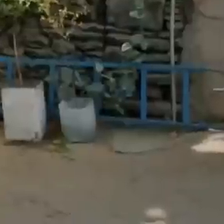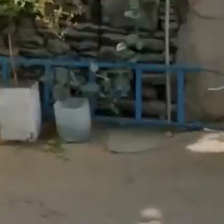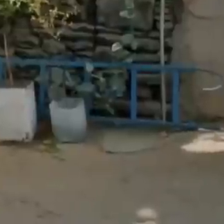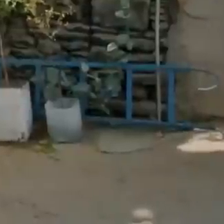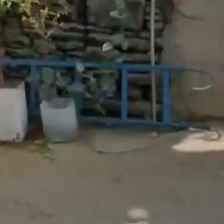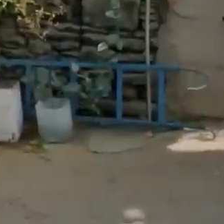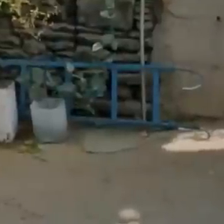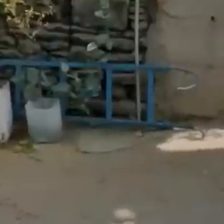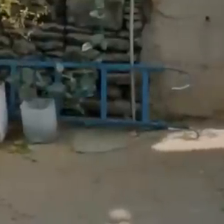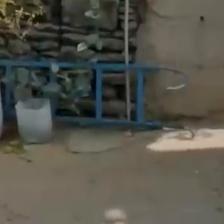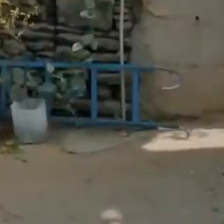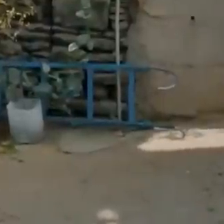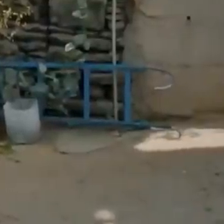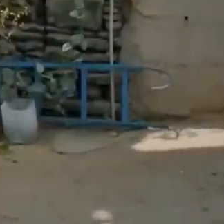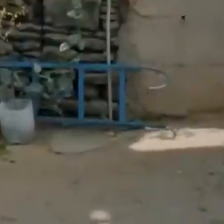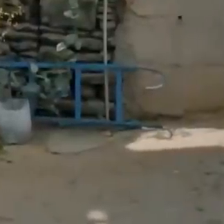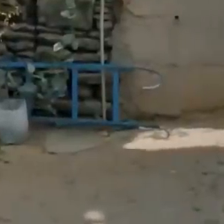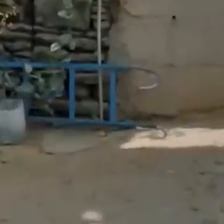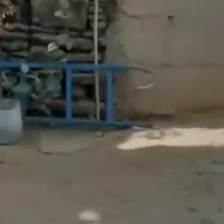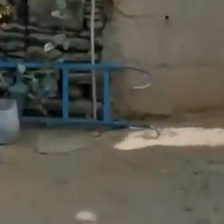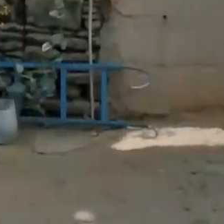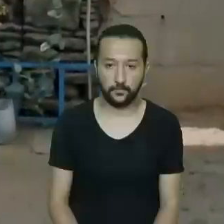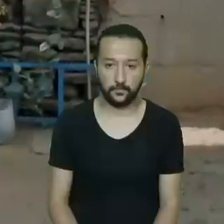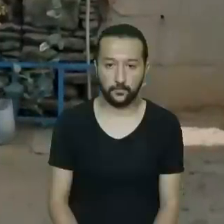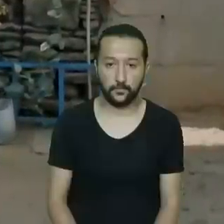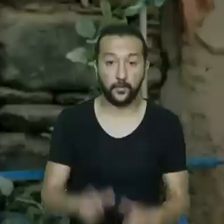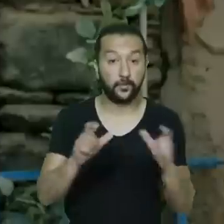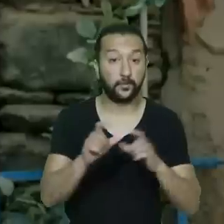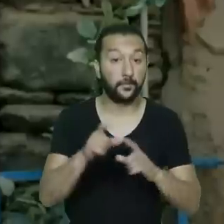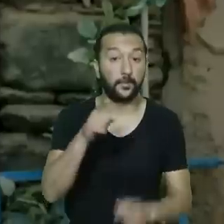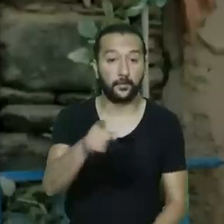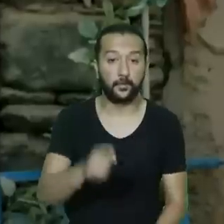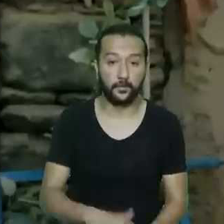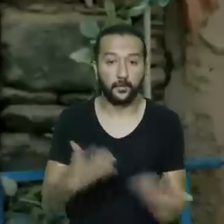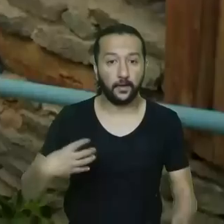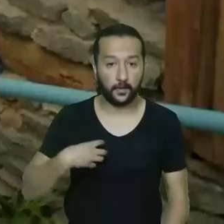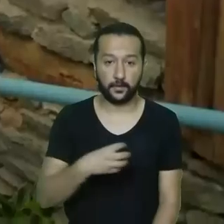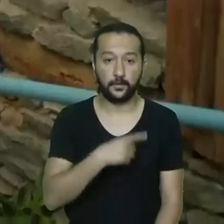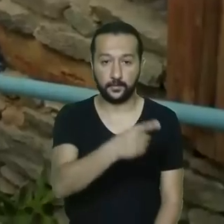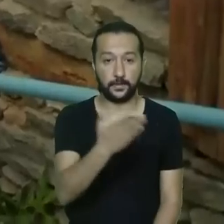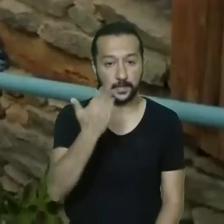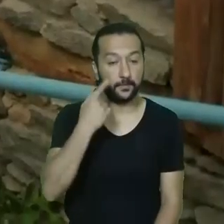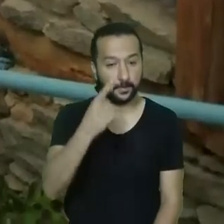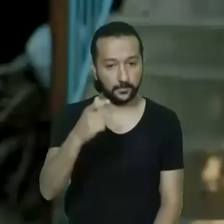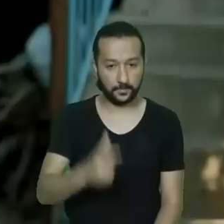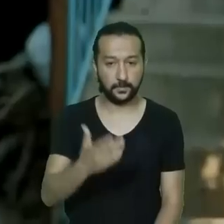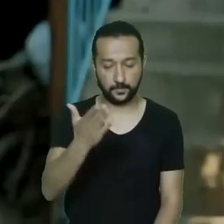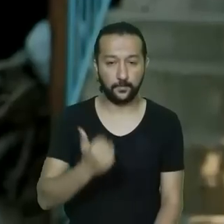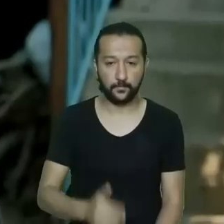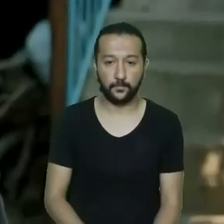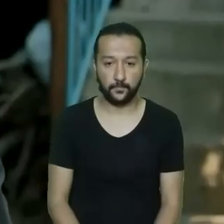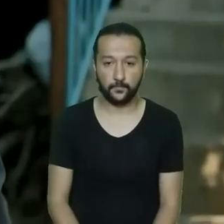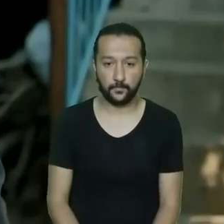Daha birkaç adım atmıştı ki arkadaki kapı açıldı. Süleyman. Ana. Gel bakayım buraya.